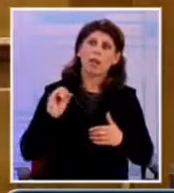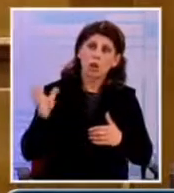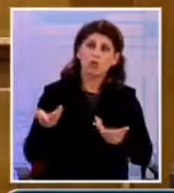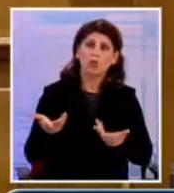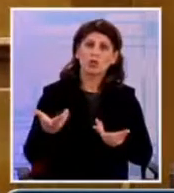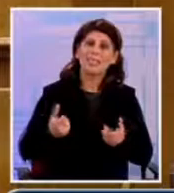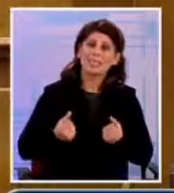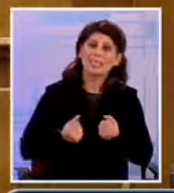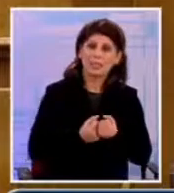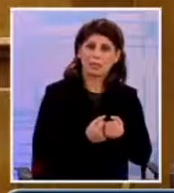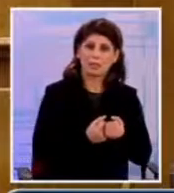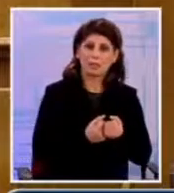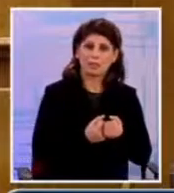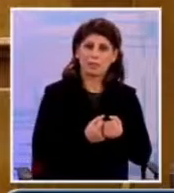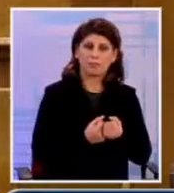ότι